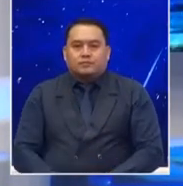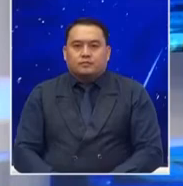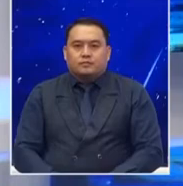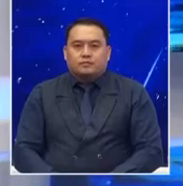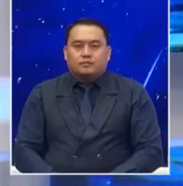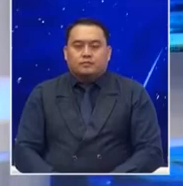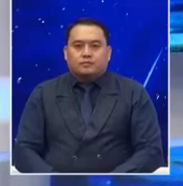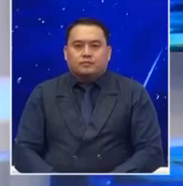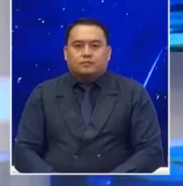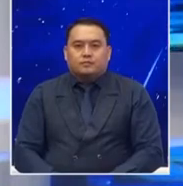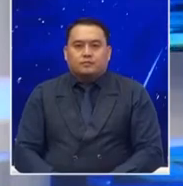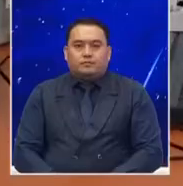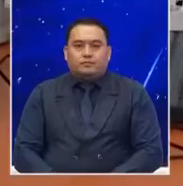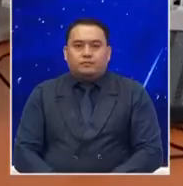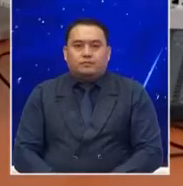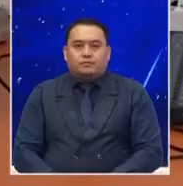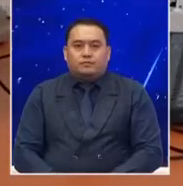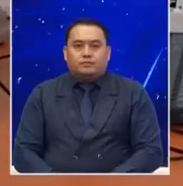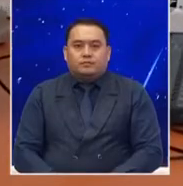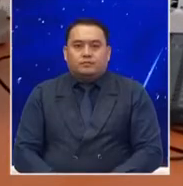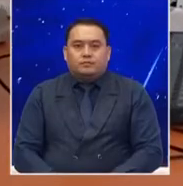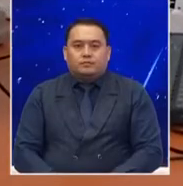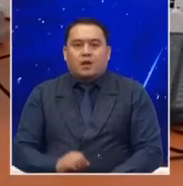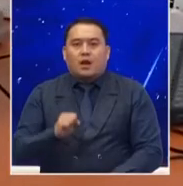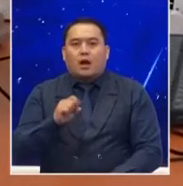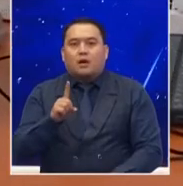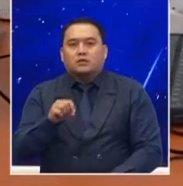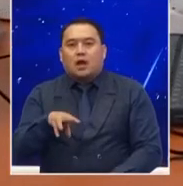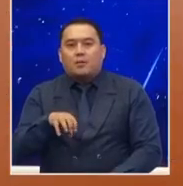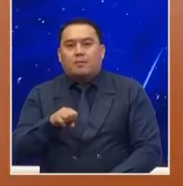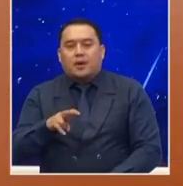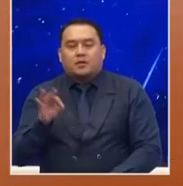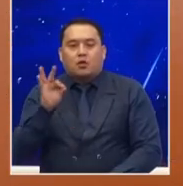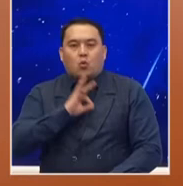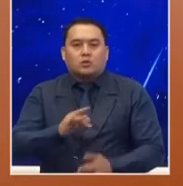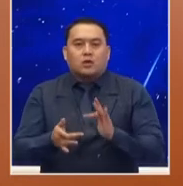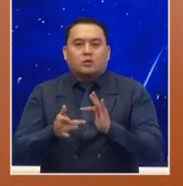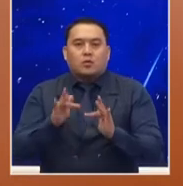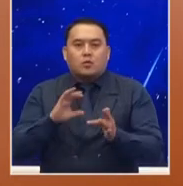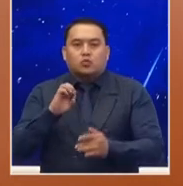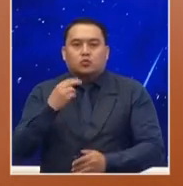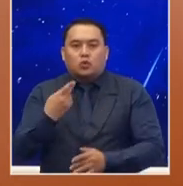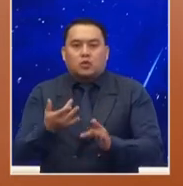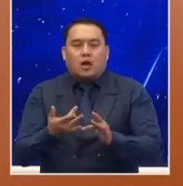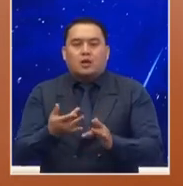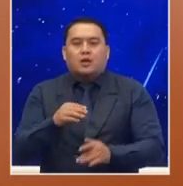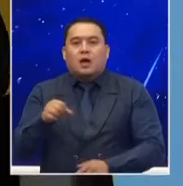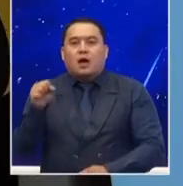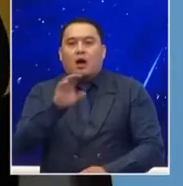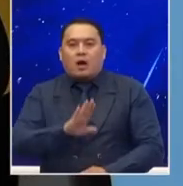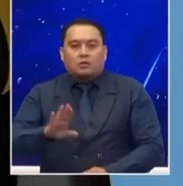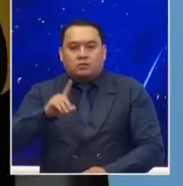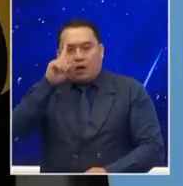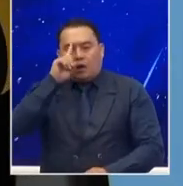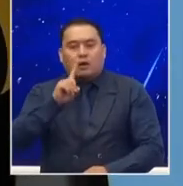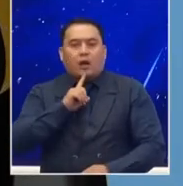Азамат Оспанов. Азамат Оспанов, цифрлық жобаны қолданушы. Ол бұл әлеуметтік порталды тамыз айынан бастап